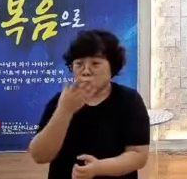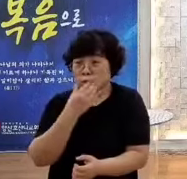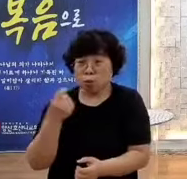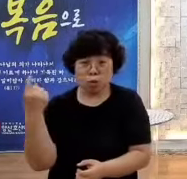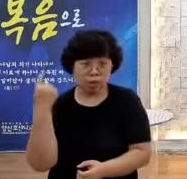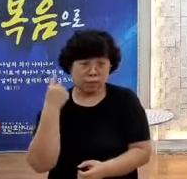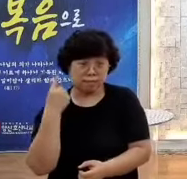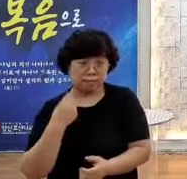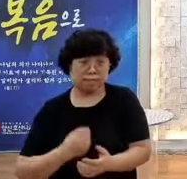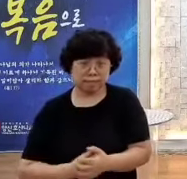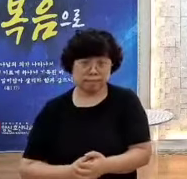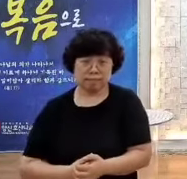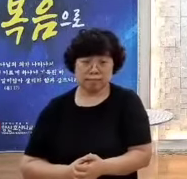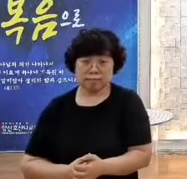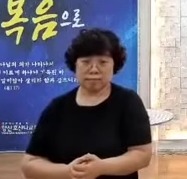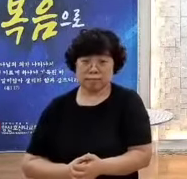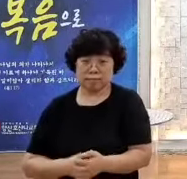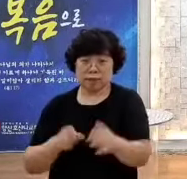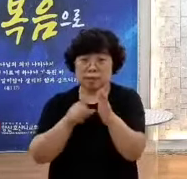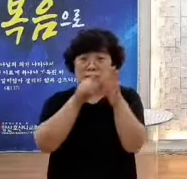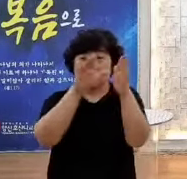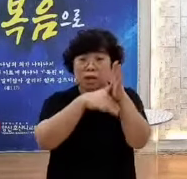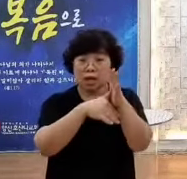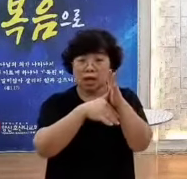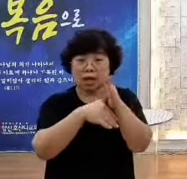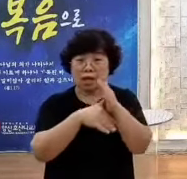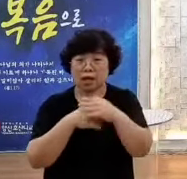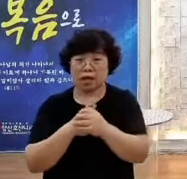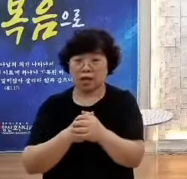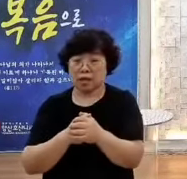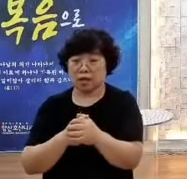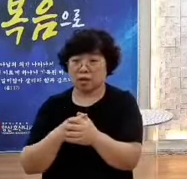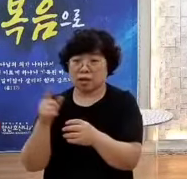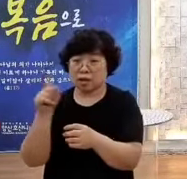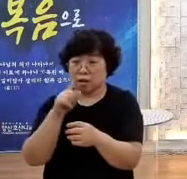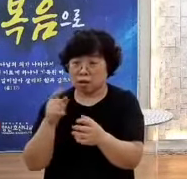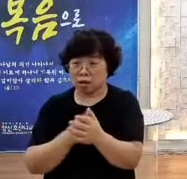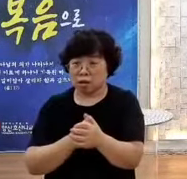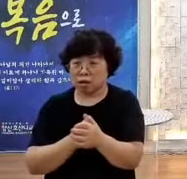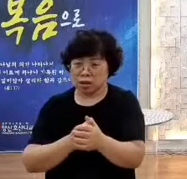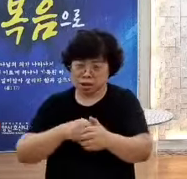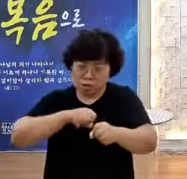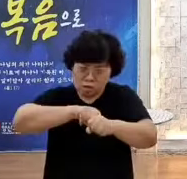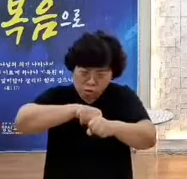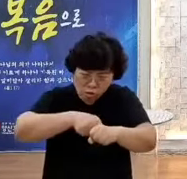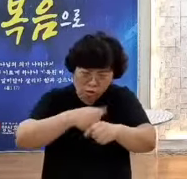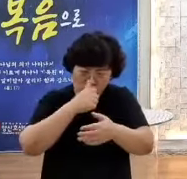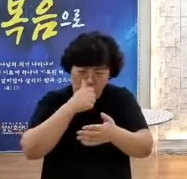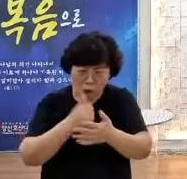사실을 믿는 그 순간부터 우리는 어떤 정죄를 당하지 않습니다.